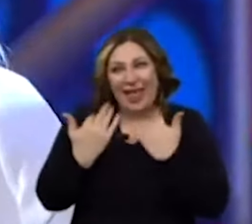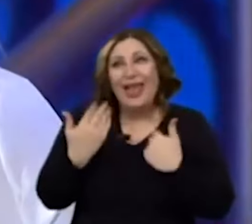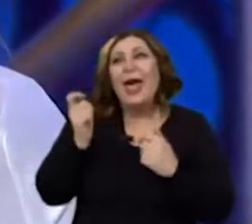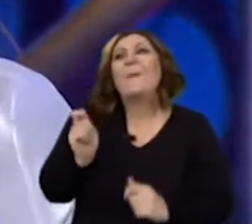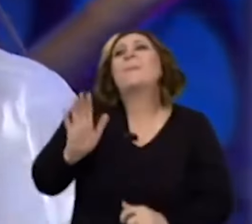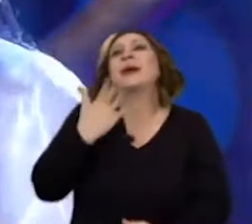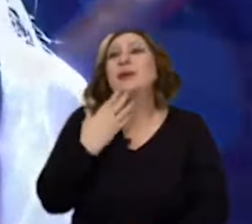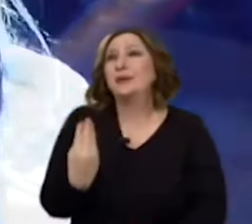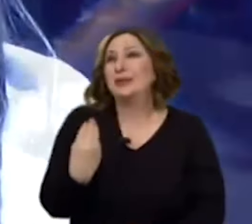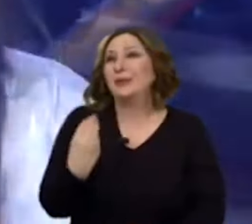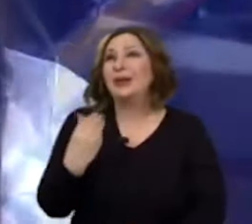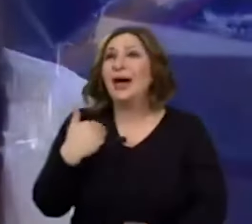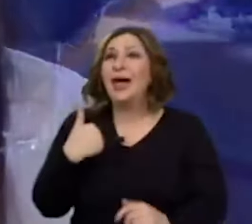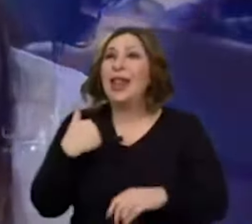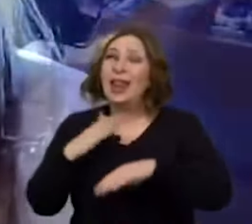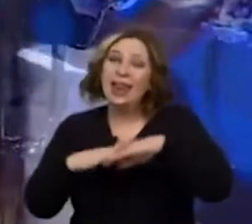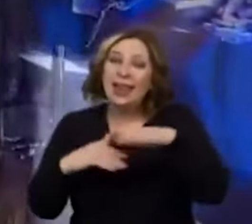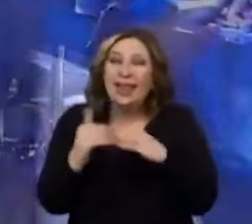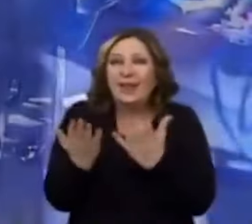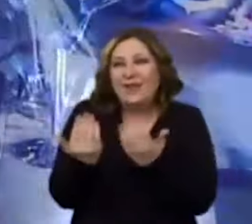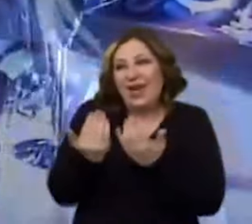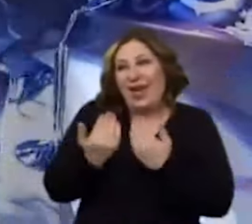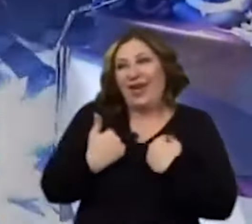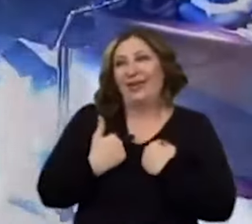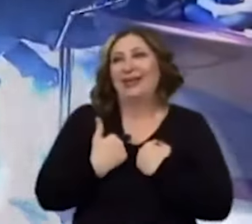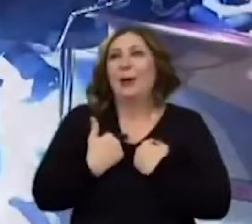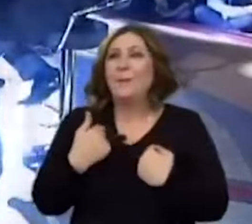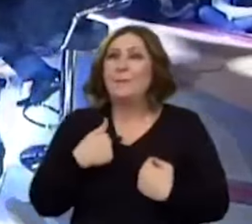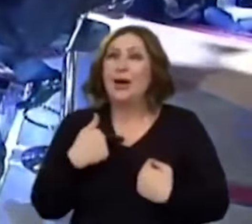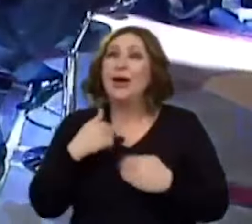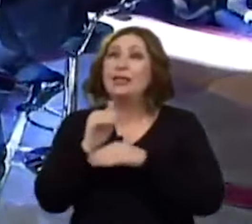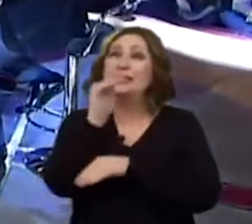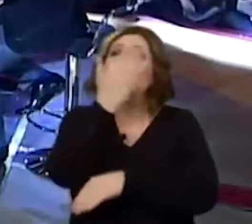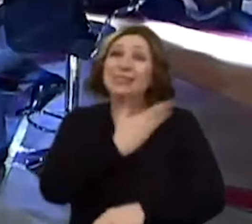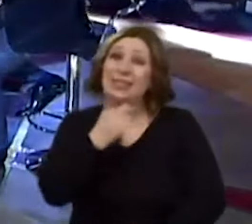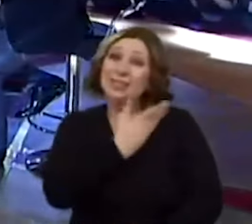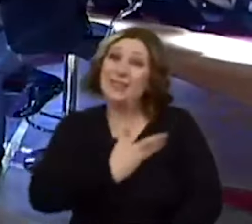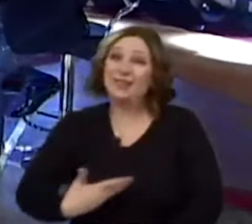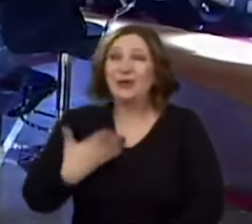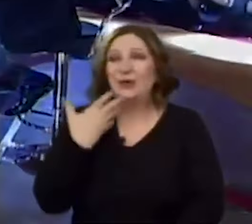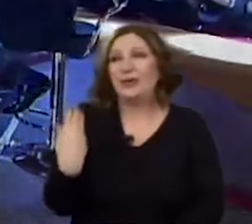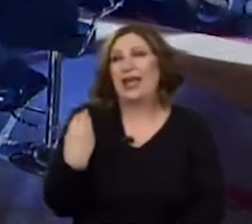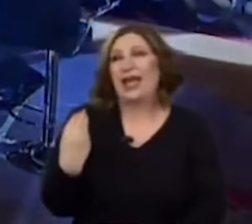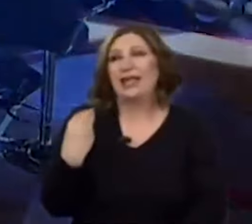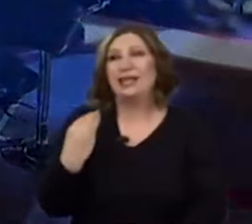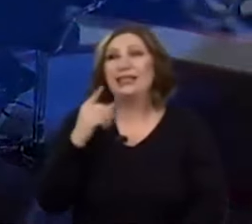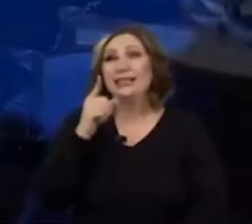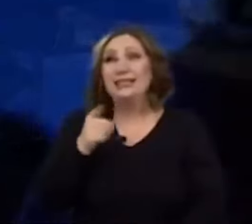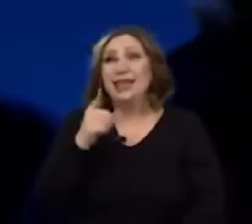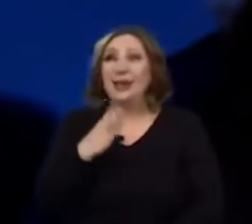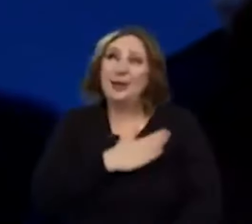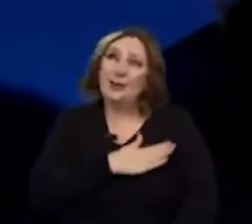yapma güzel. Bana ellerini ver. Hayat seni sevince güzel.